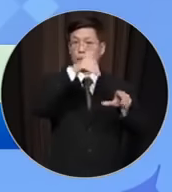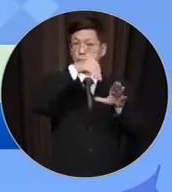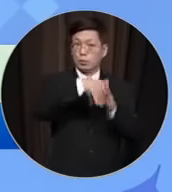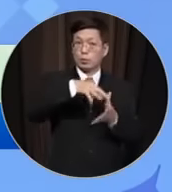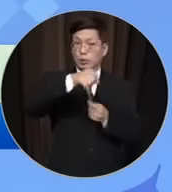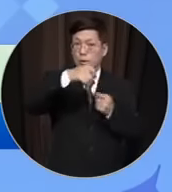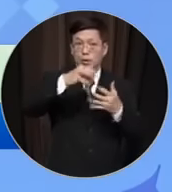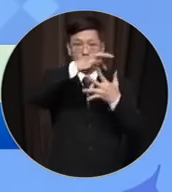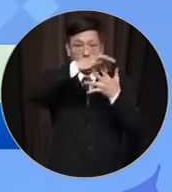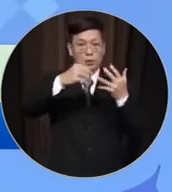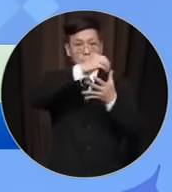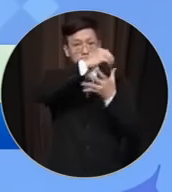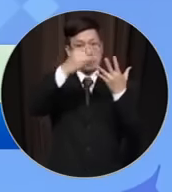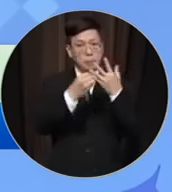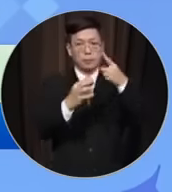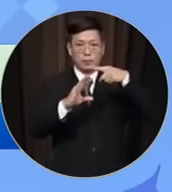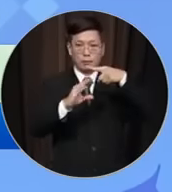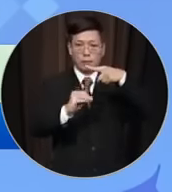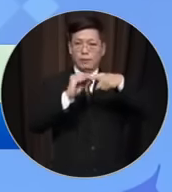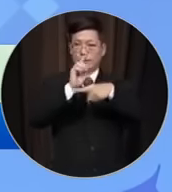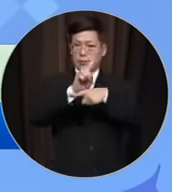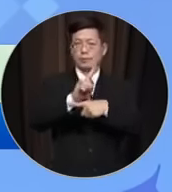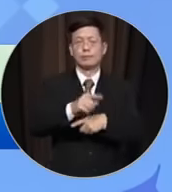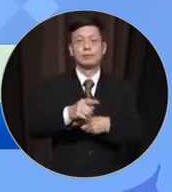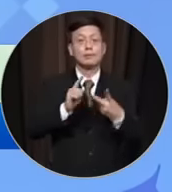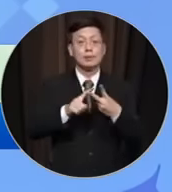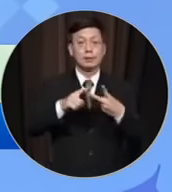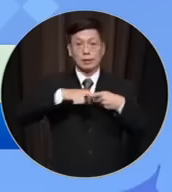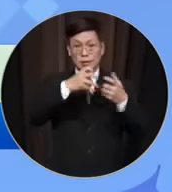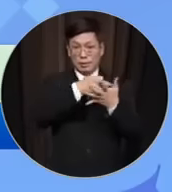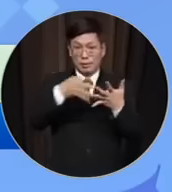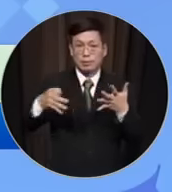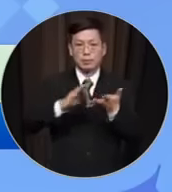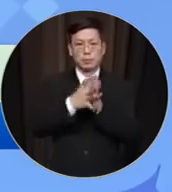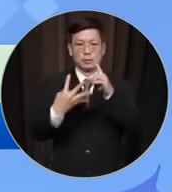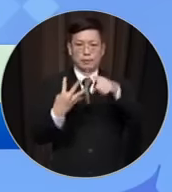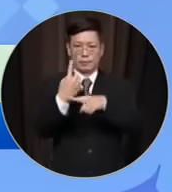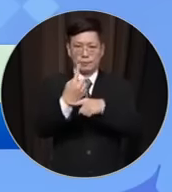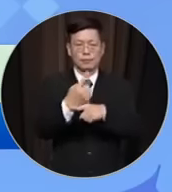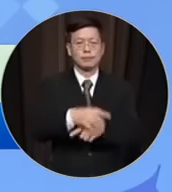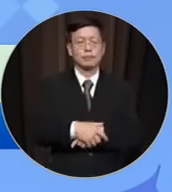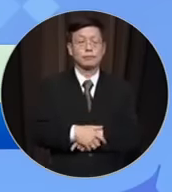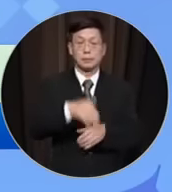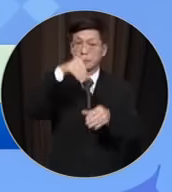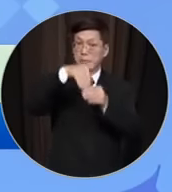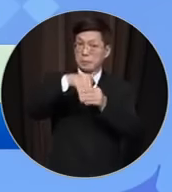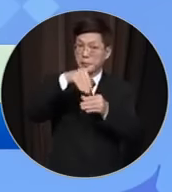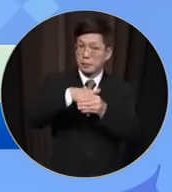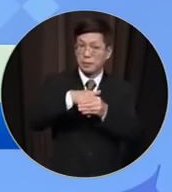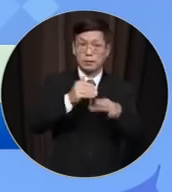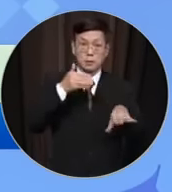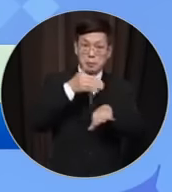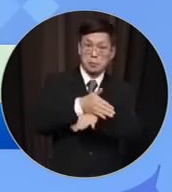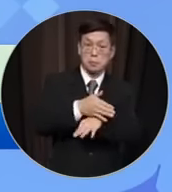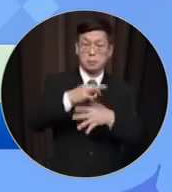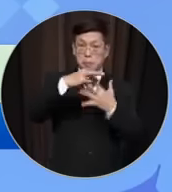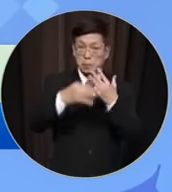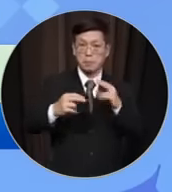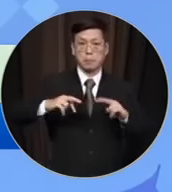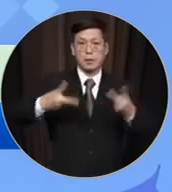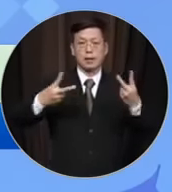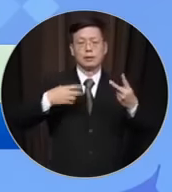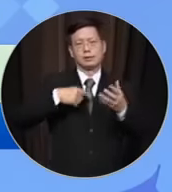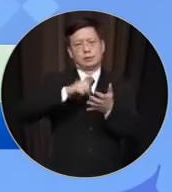提案门槛降为万分之一，联署门槛降回四分之一，投票通过门槛改